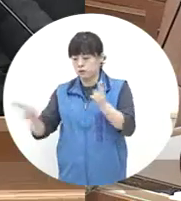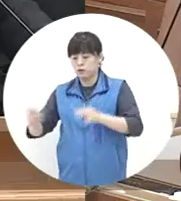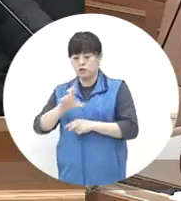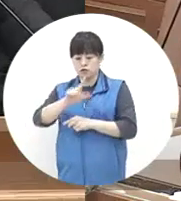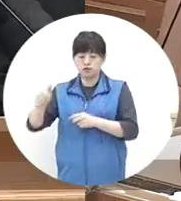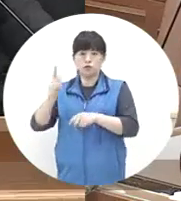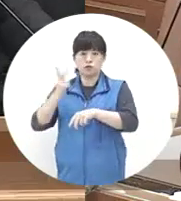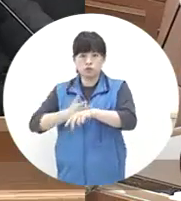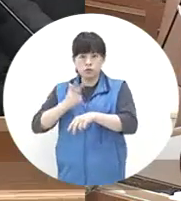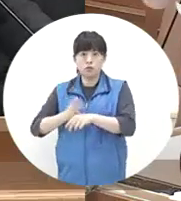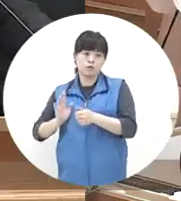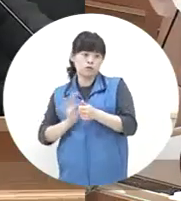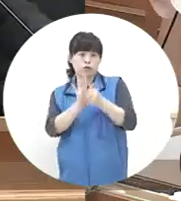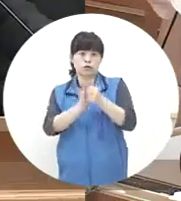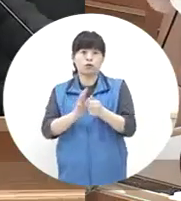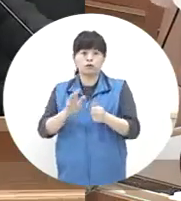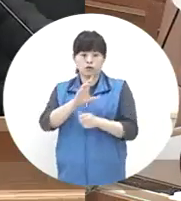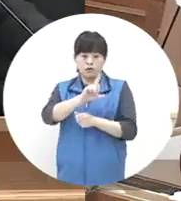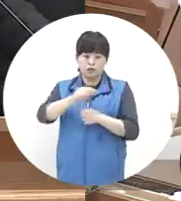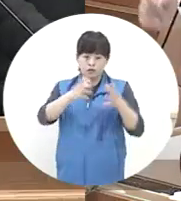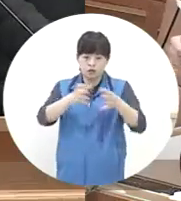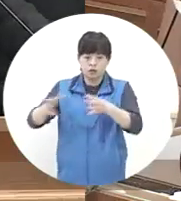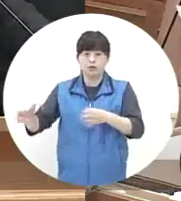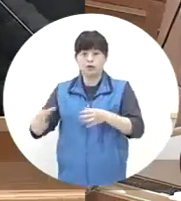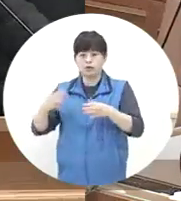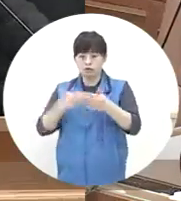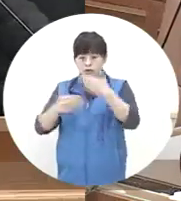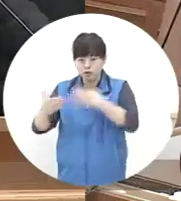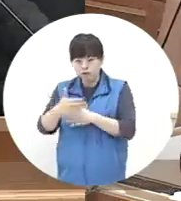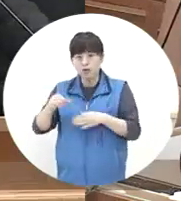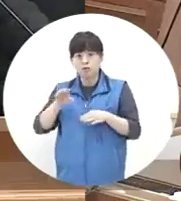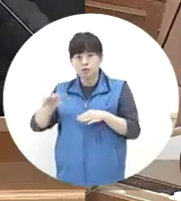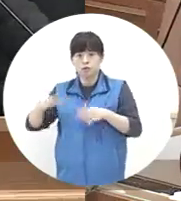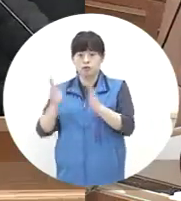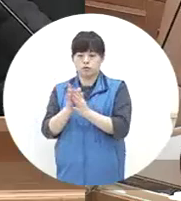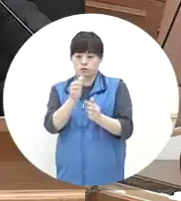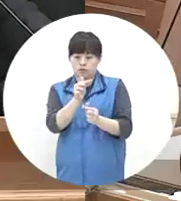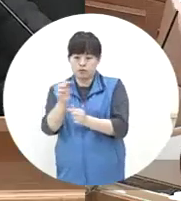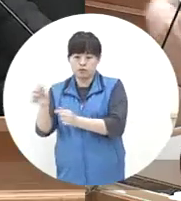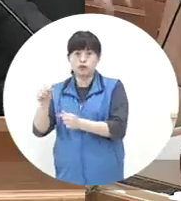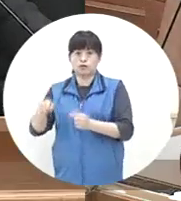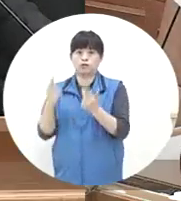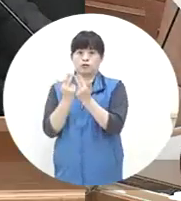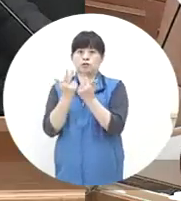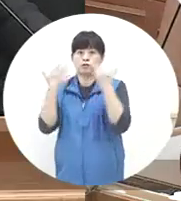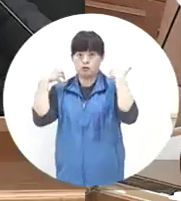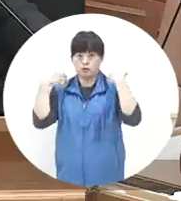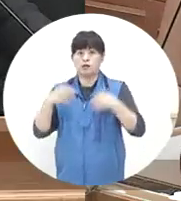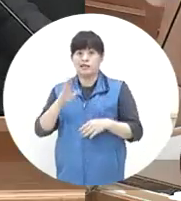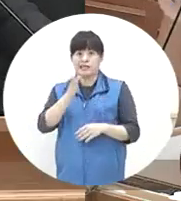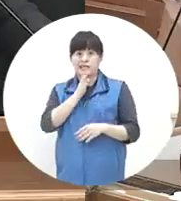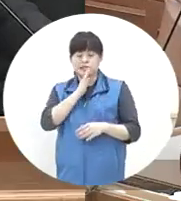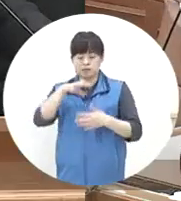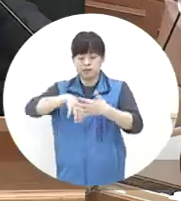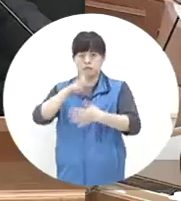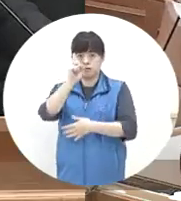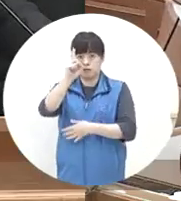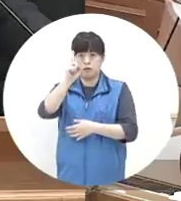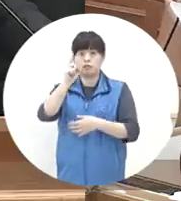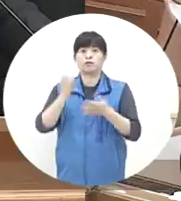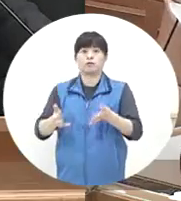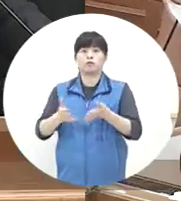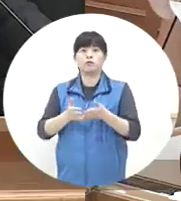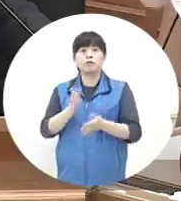技。 没有错， 一些设施的保护、交通， 没有错， 都要到位，这个都是新北的事情。 没有错， 但是其中有一样非常重要